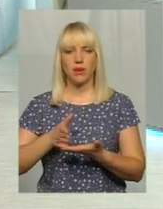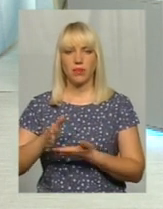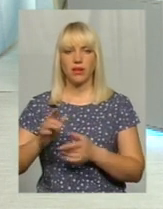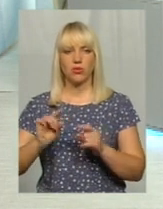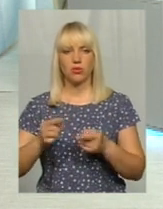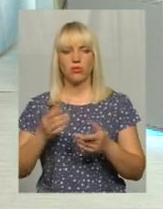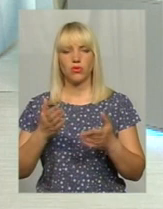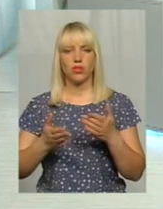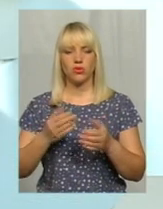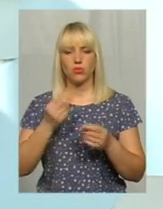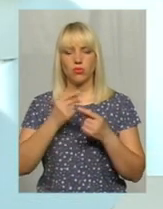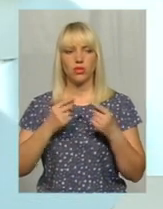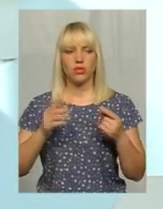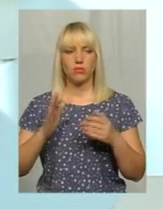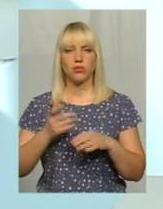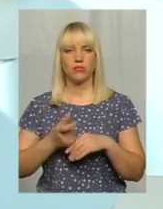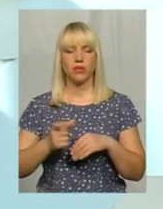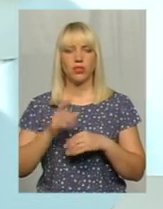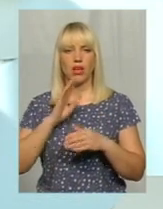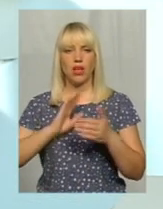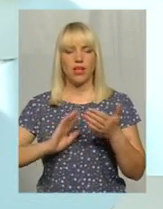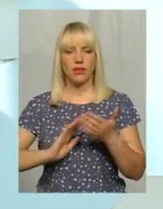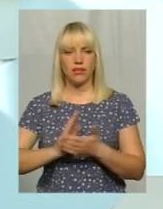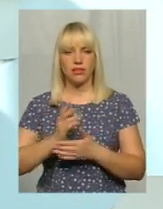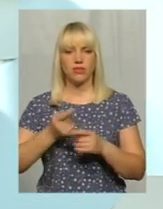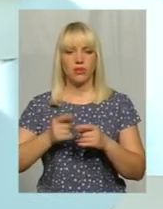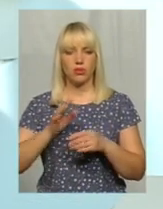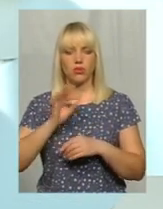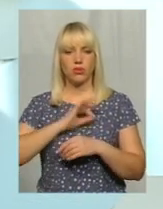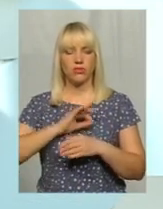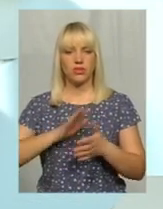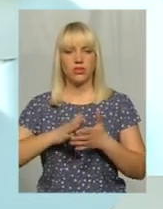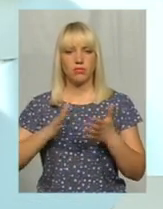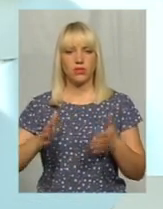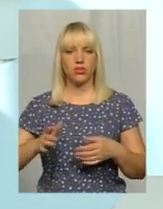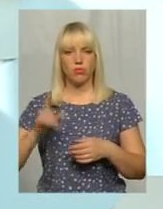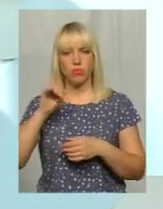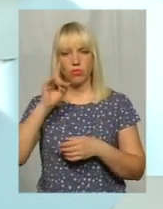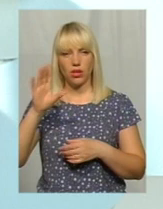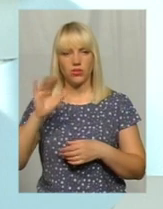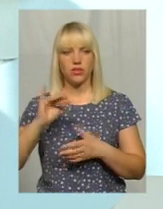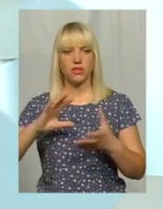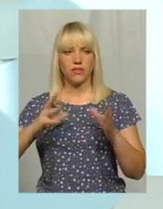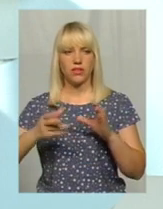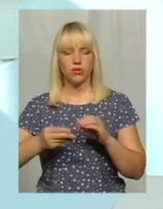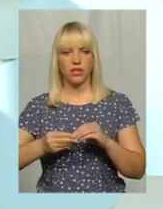Тому, якщо продукція буде більш якісною, вона користуватиметься більшою популярністю і в